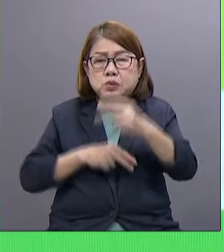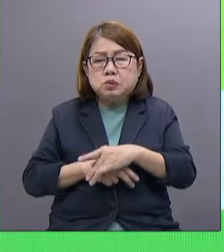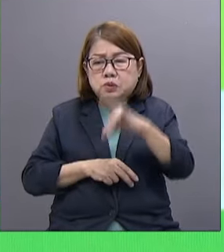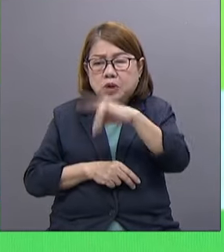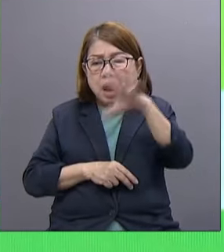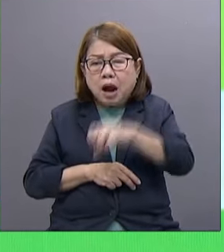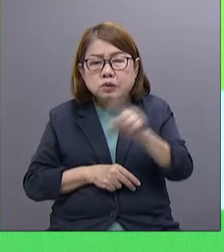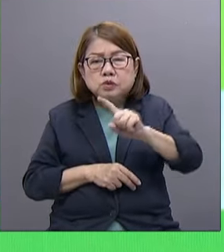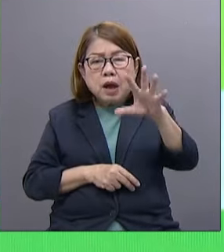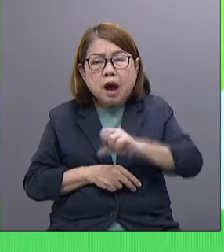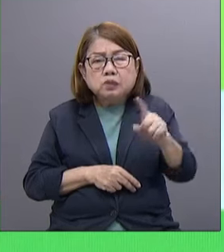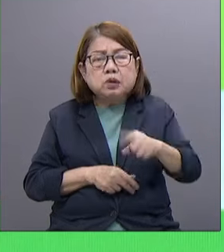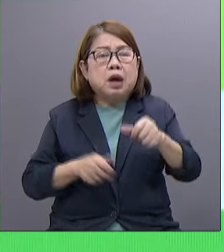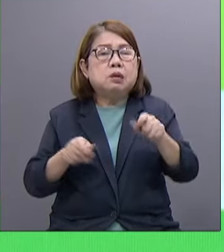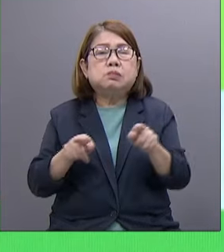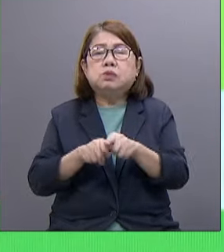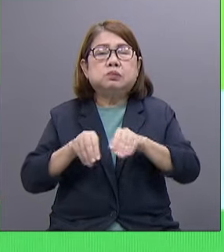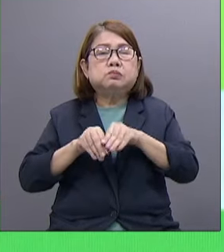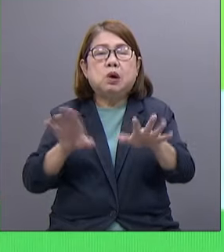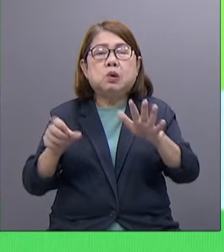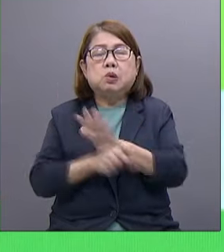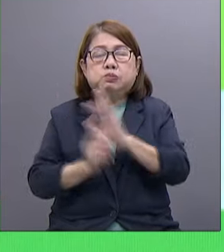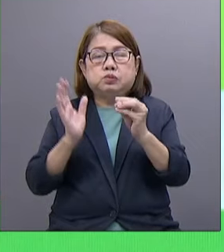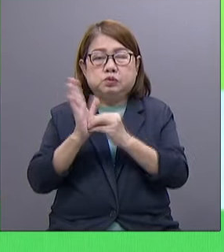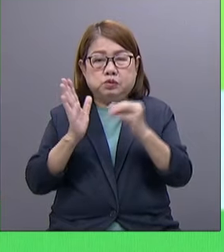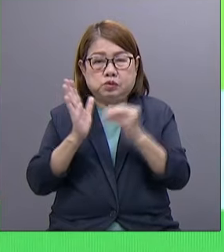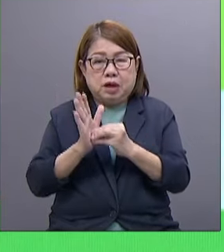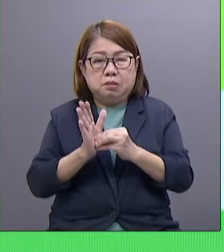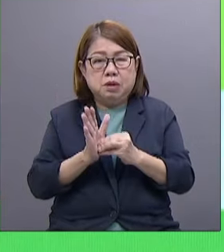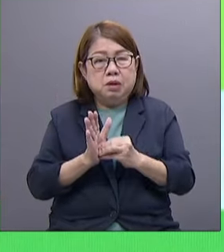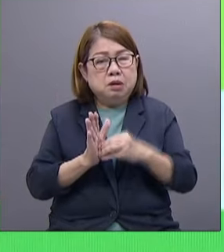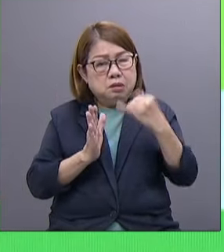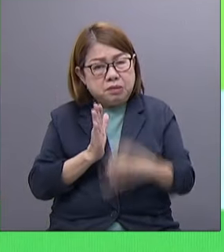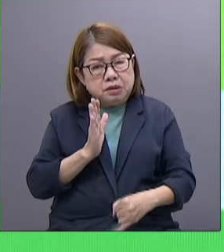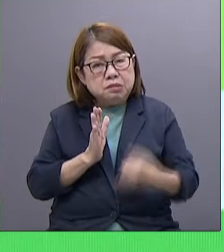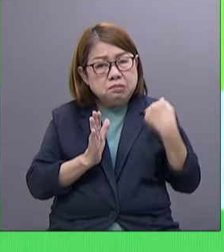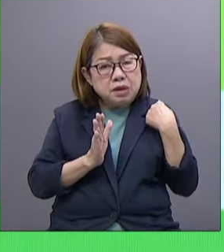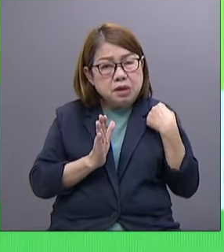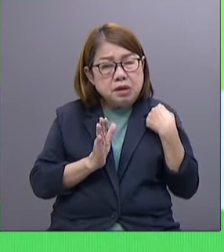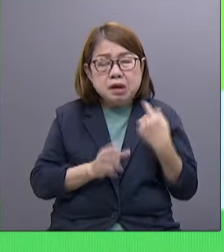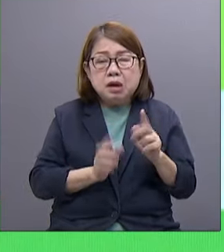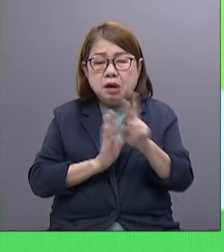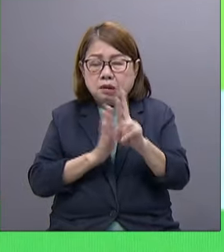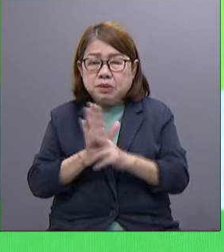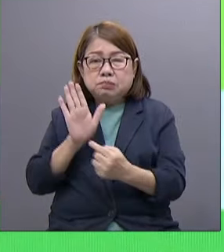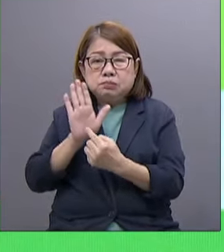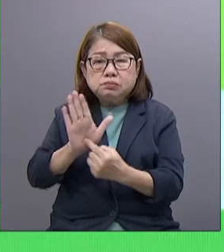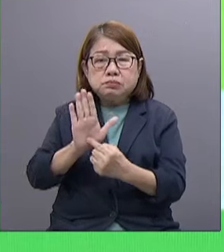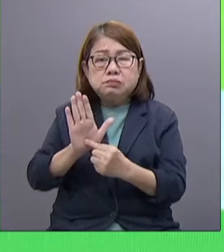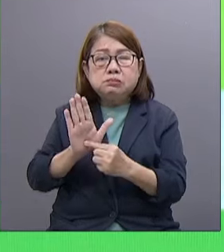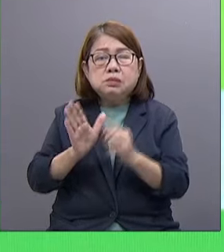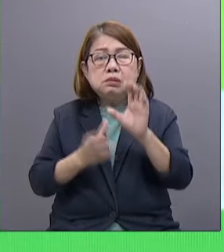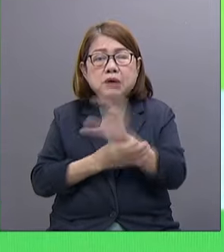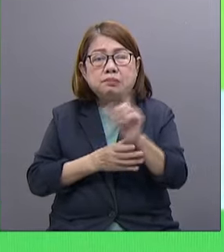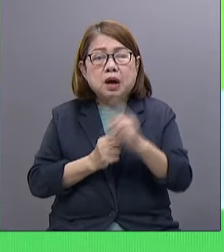ในพื้นที่อื่นๆของกรุงเทพมหานครด้วยว่ามีความถูกต้องตามกฎหมายหรือว่ามีระบบระเบียบบังคับอย่างไรนะคะมีความเสี่ยง